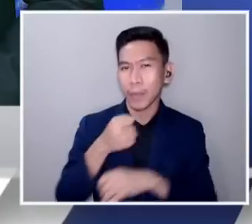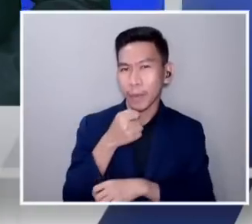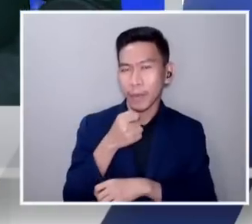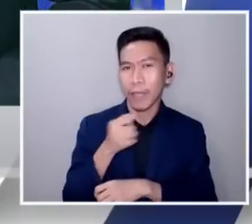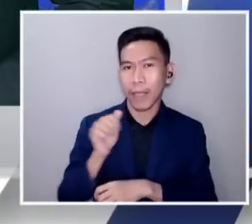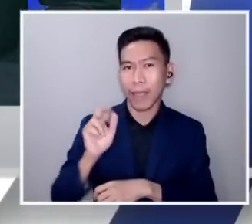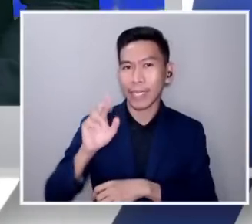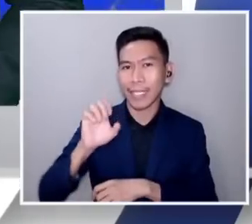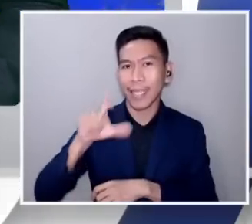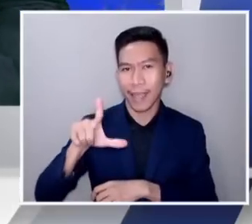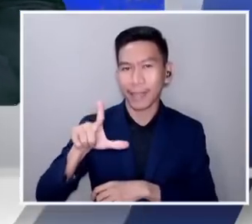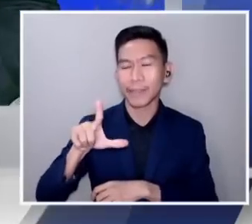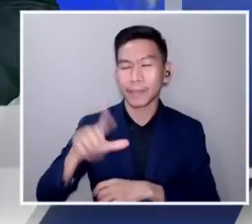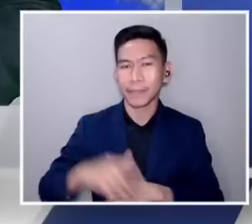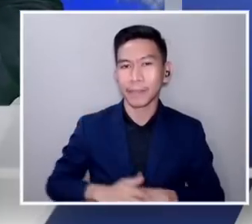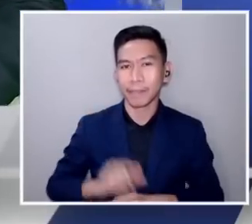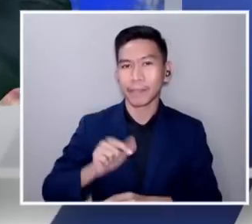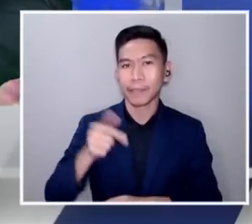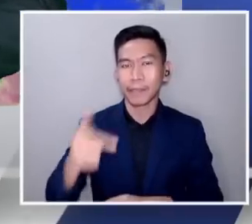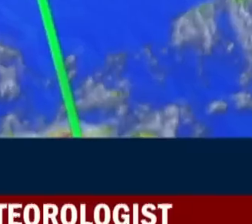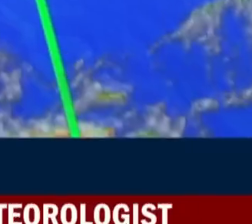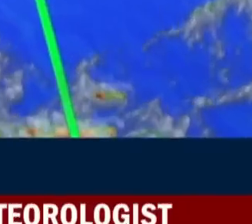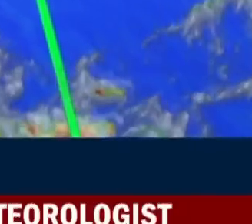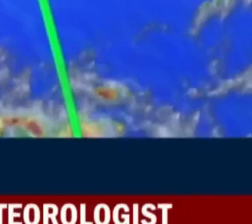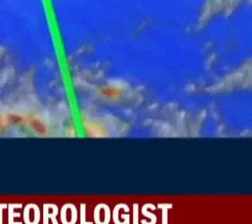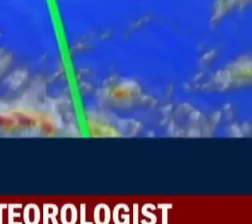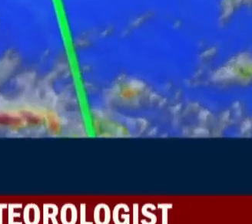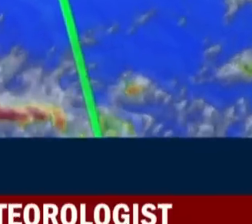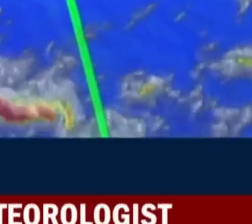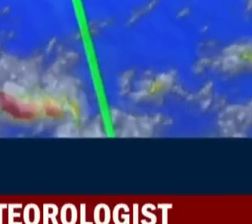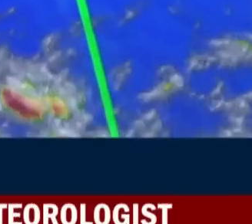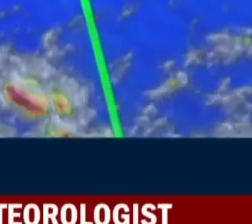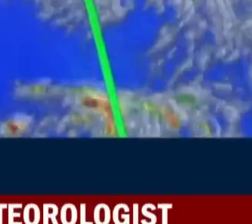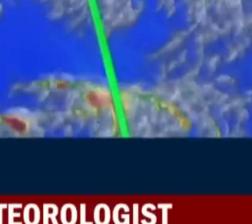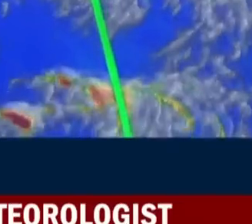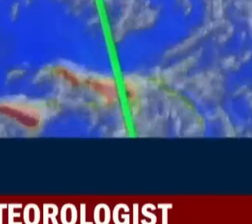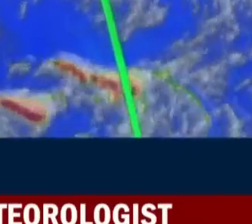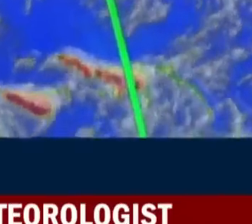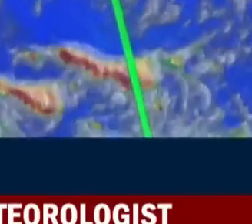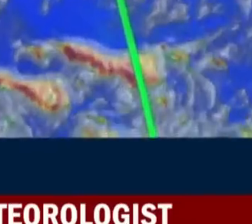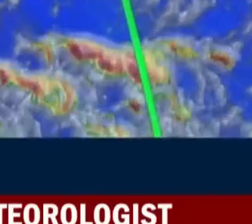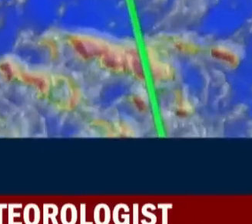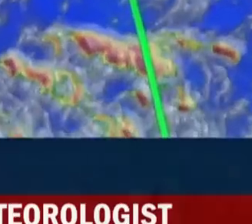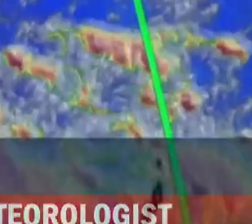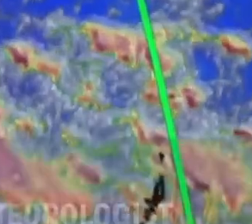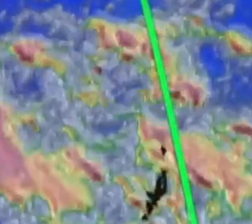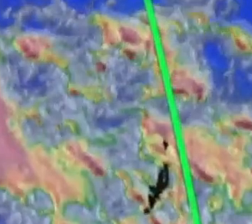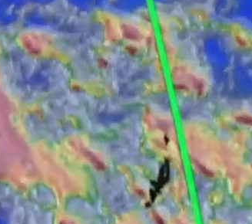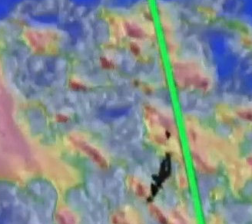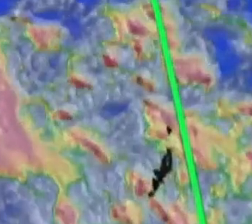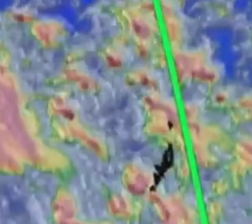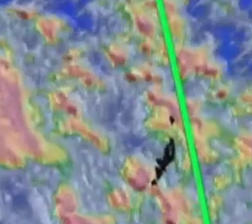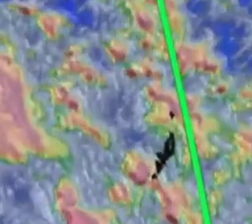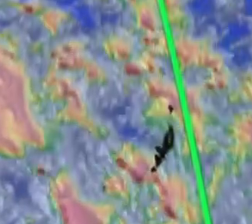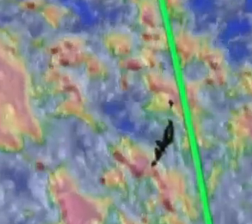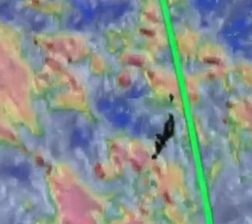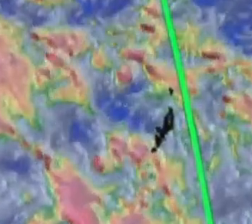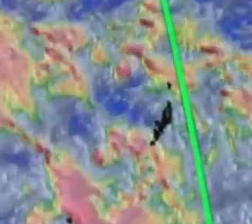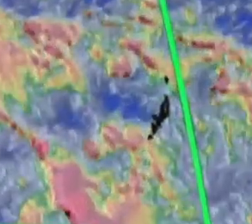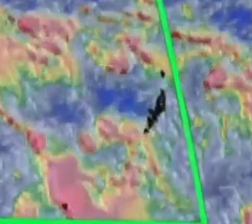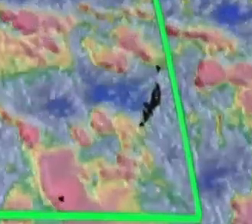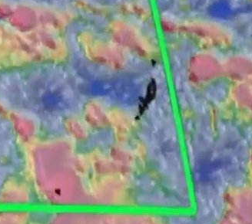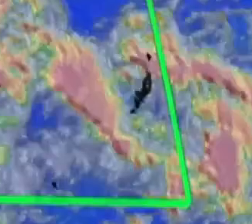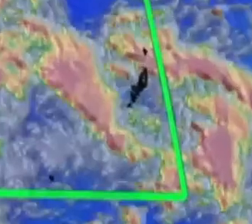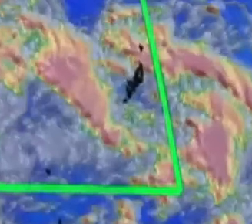Ariel! Henry, ang binabantayang low pressure area ay nasa loob pa rin ng Philippine Area of Responsibility sa layong